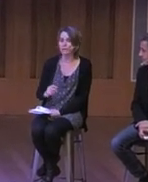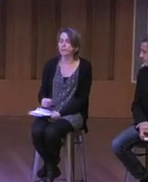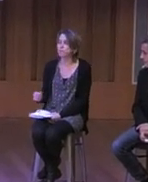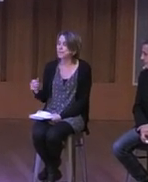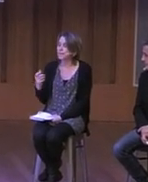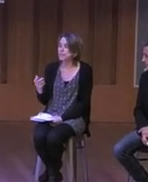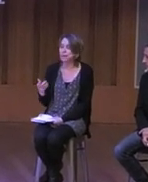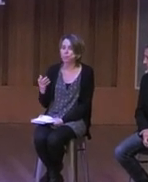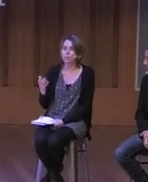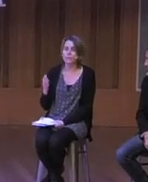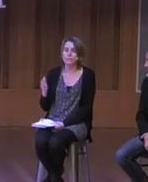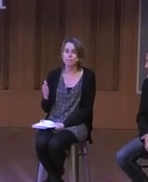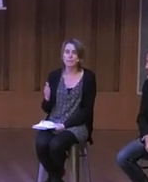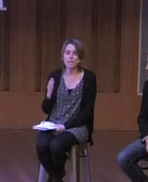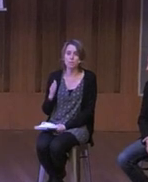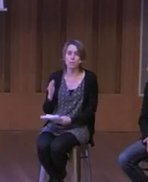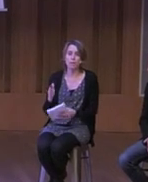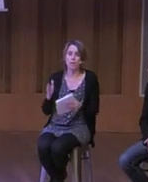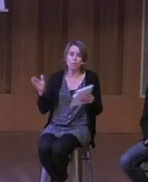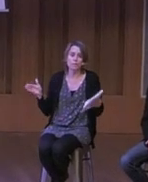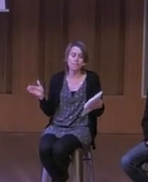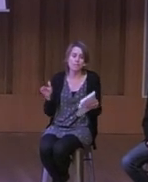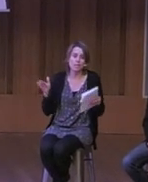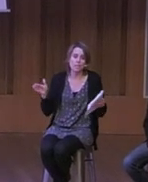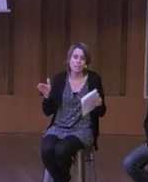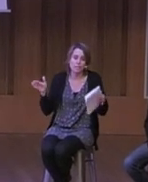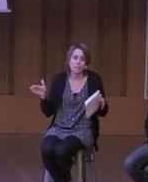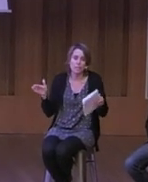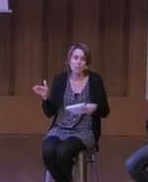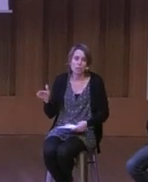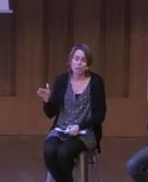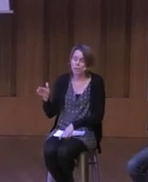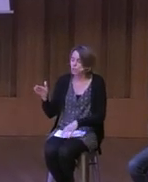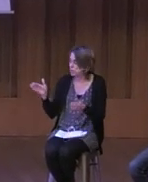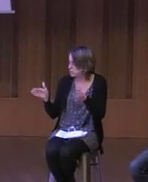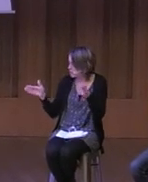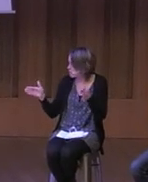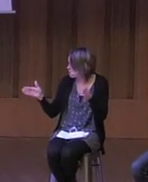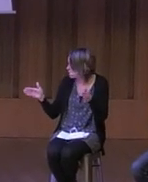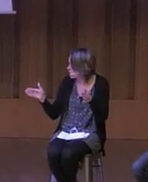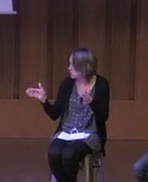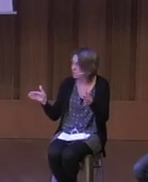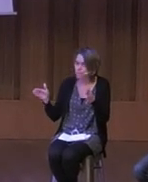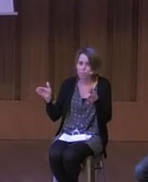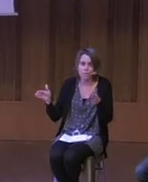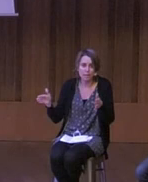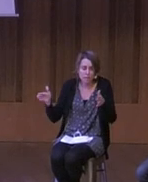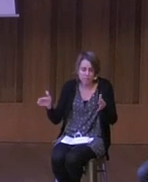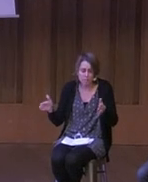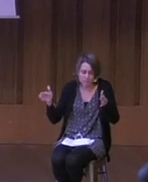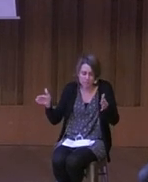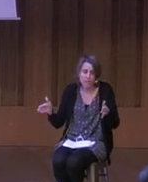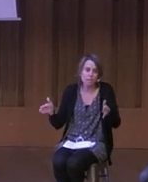com plantàvem. I a prop del tramvia es pot plantar a una distància que el tramvia ens deixa, ara no sé quina és la distància del, tramvia, però ens